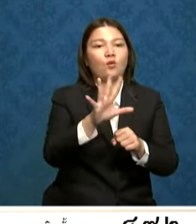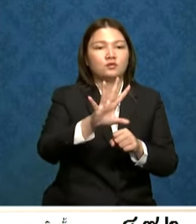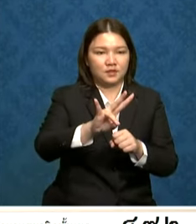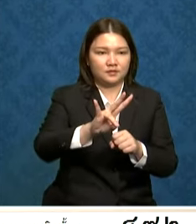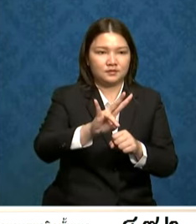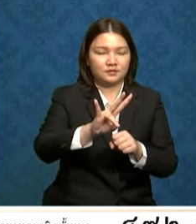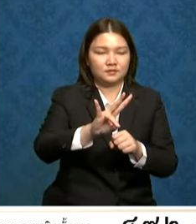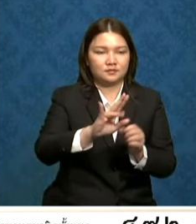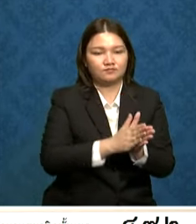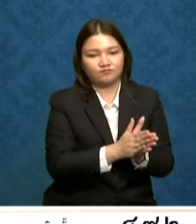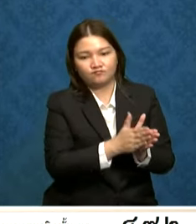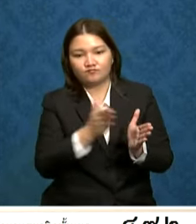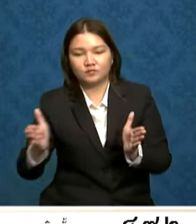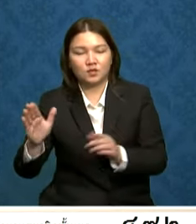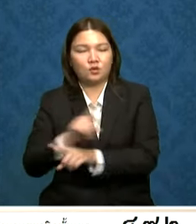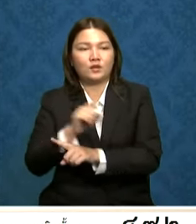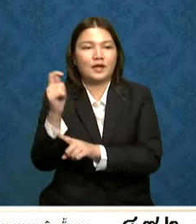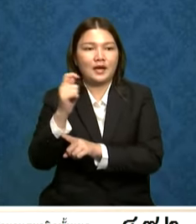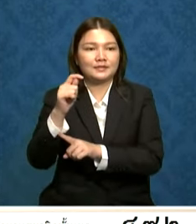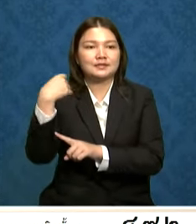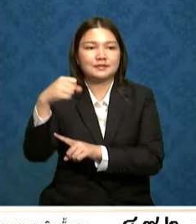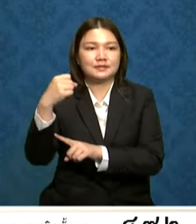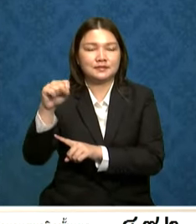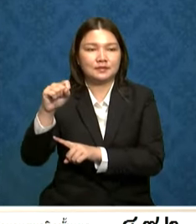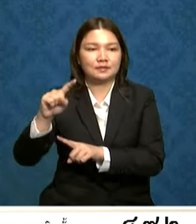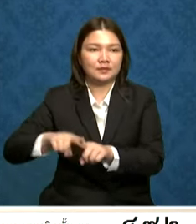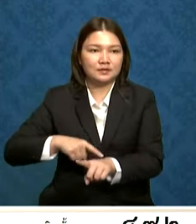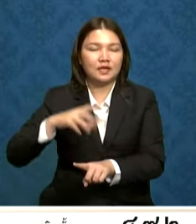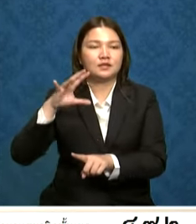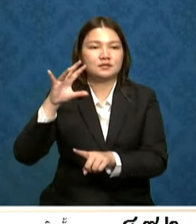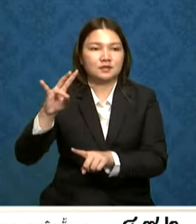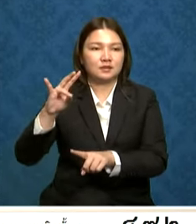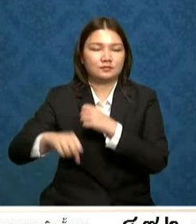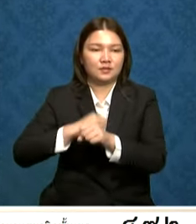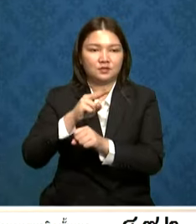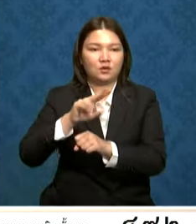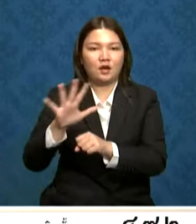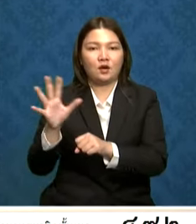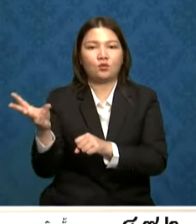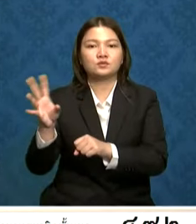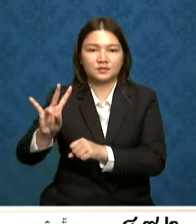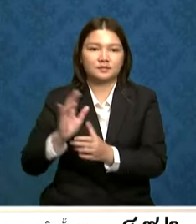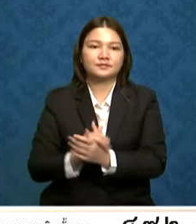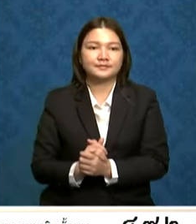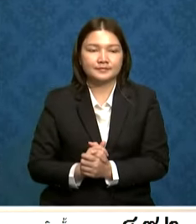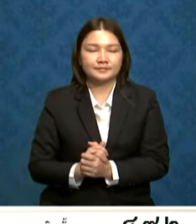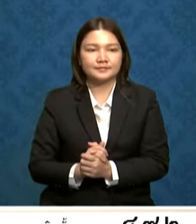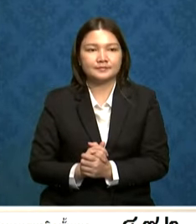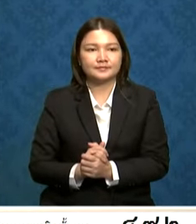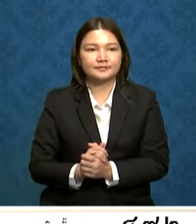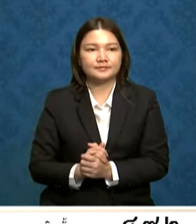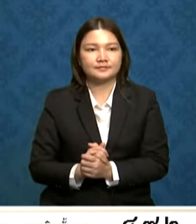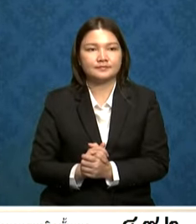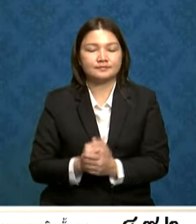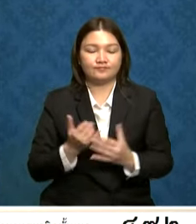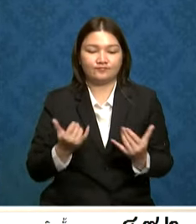2567ถึงวันอังคารที่ 10กรกฎาคม2567นั้น